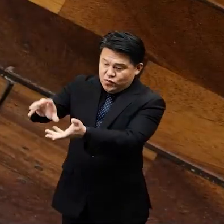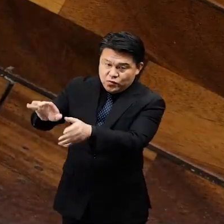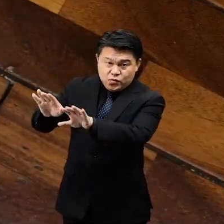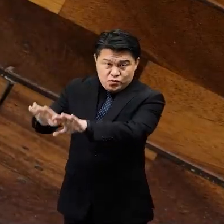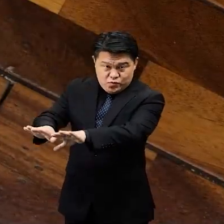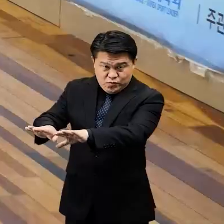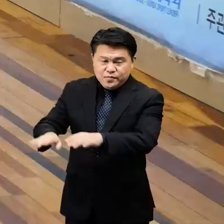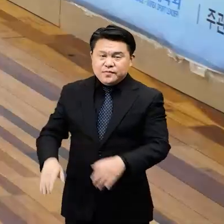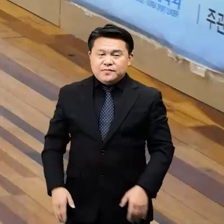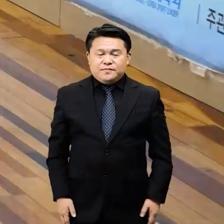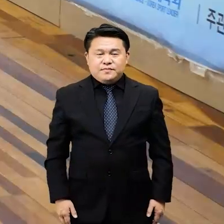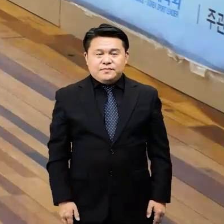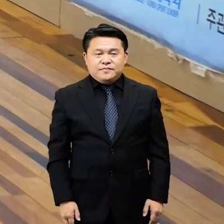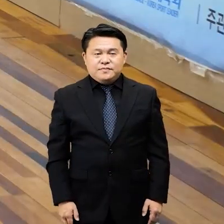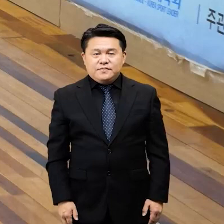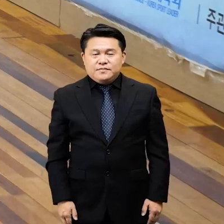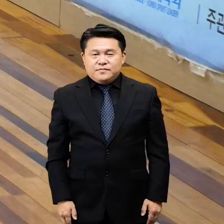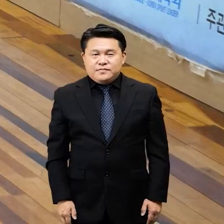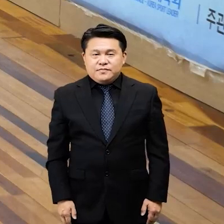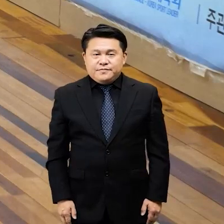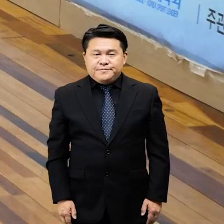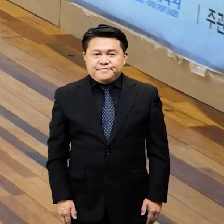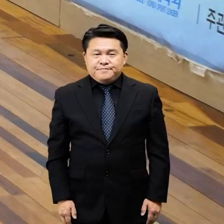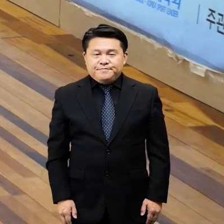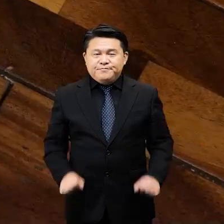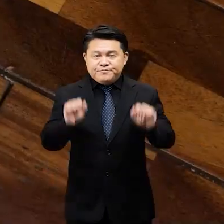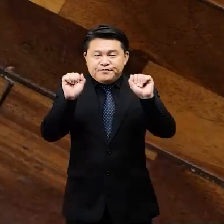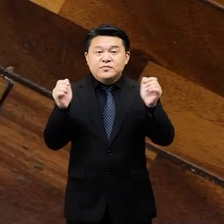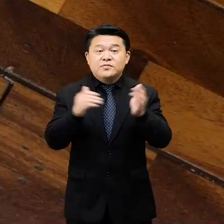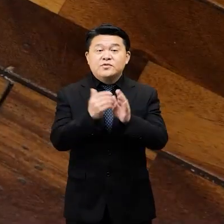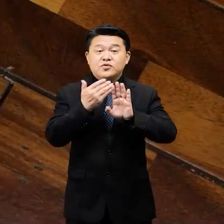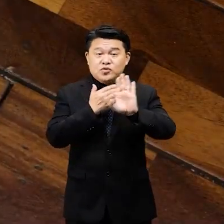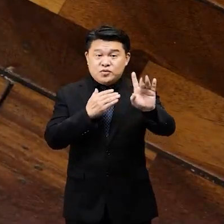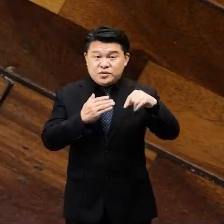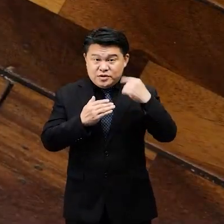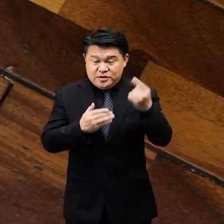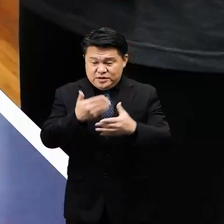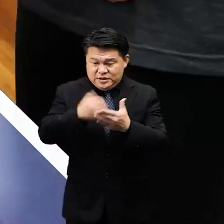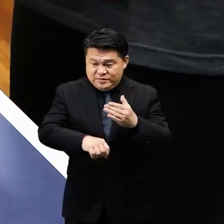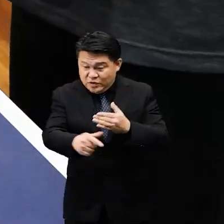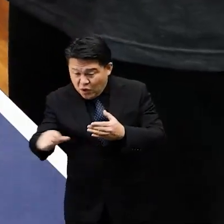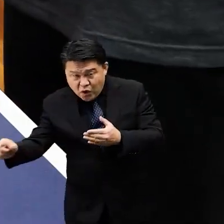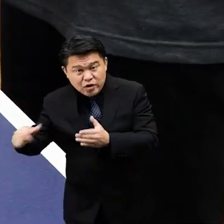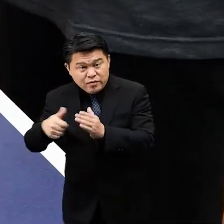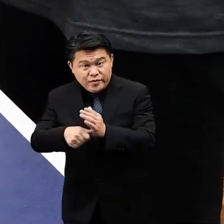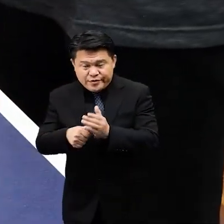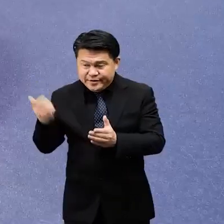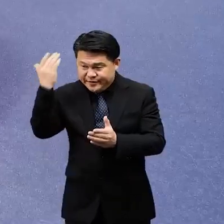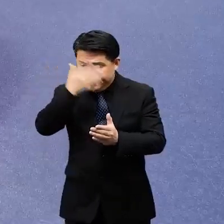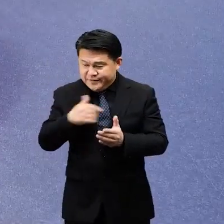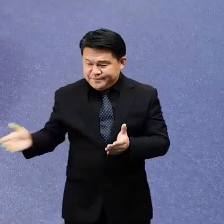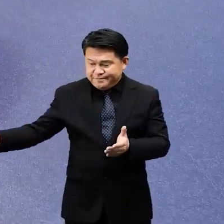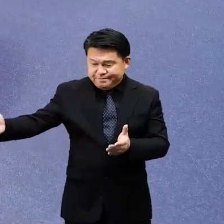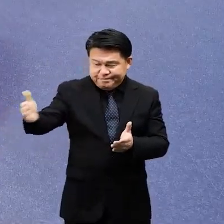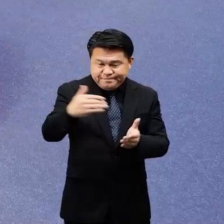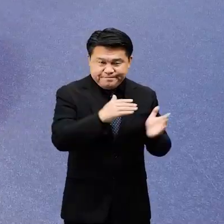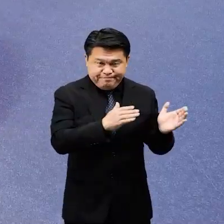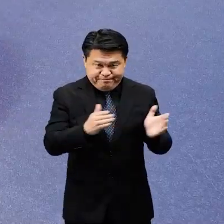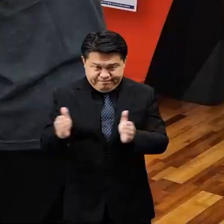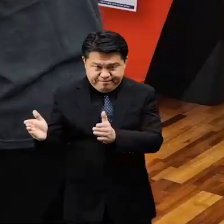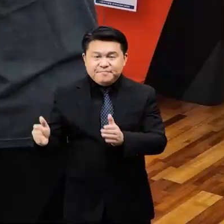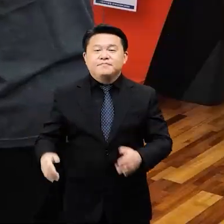합니다. 수업 시간이 마무리되면 바닥에 남아있는 탁구공과 라켓을 교구실에